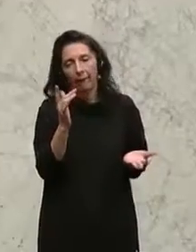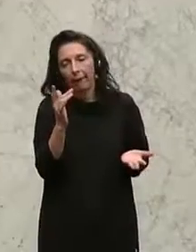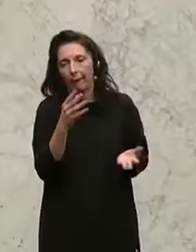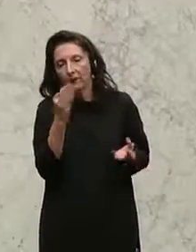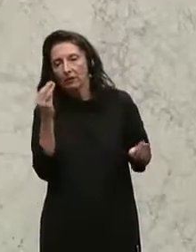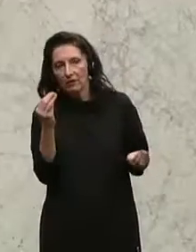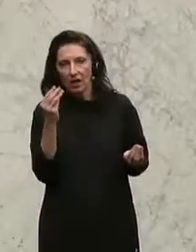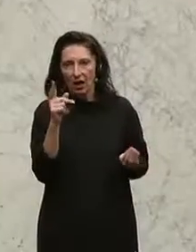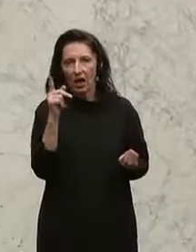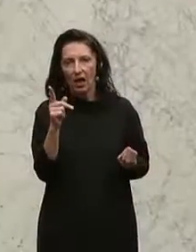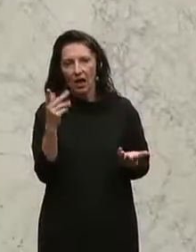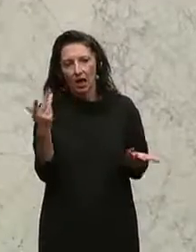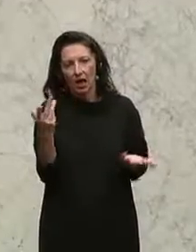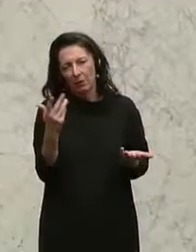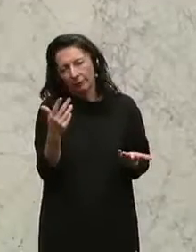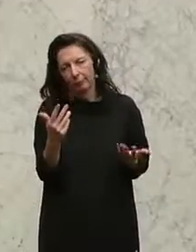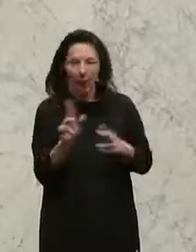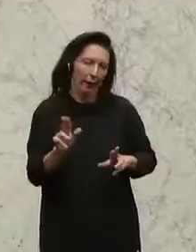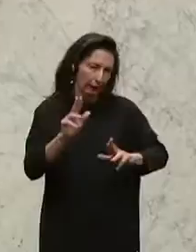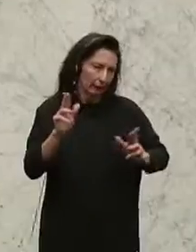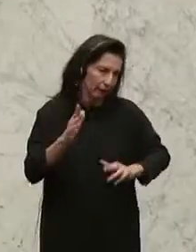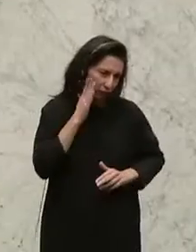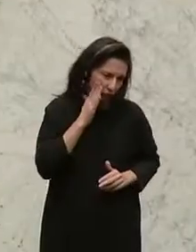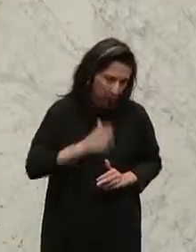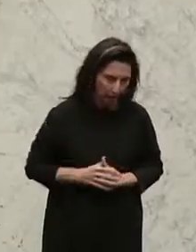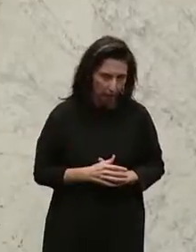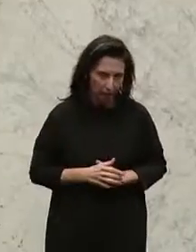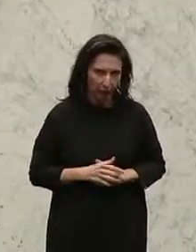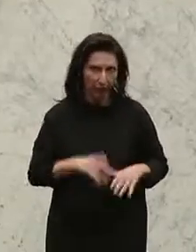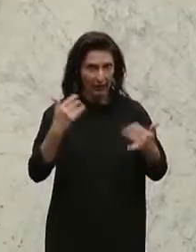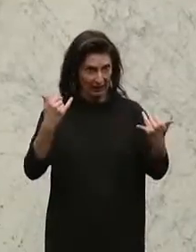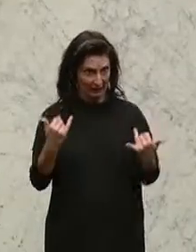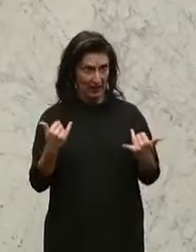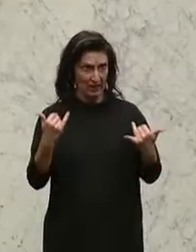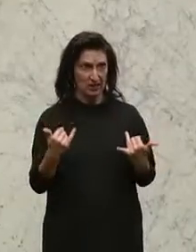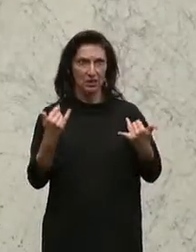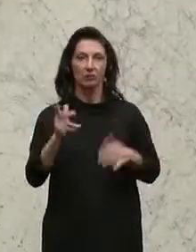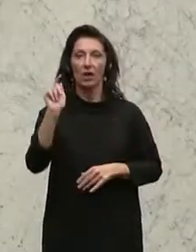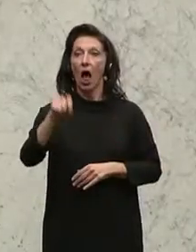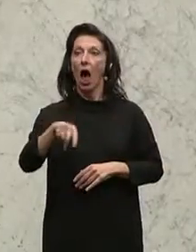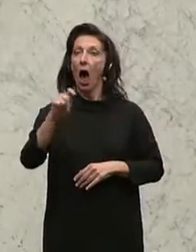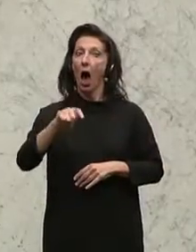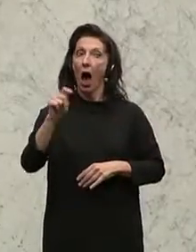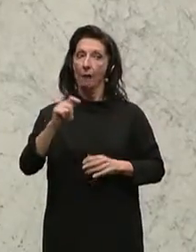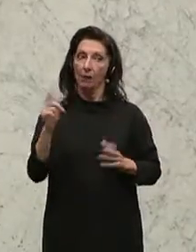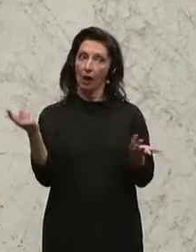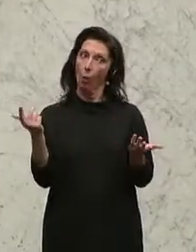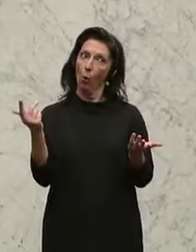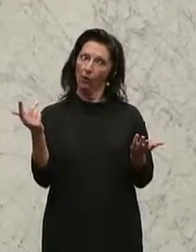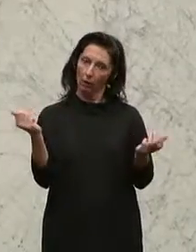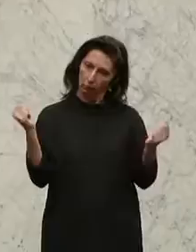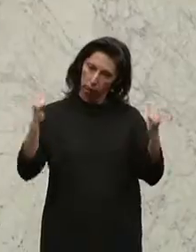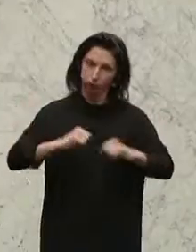das ist in die Richtung fast gehend. Und warum jetzt bei der Resolution der Abgeordneten, warum es hier nicht drinnen steht, dass